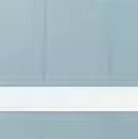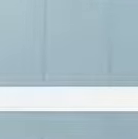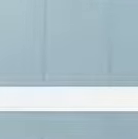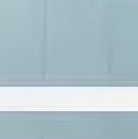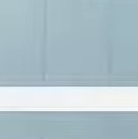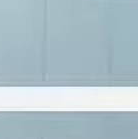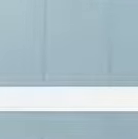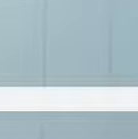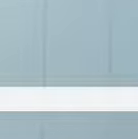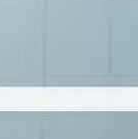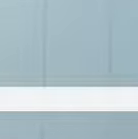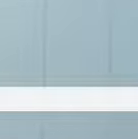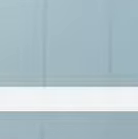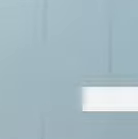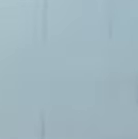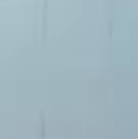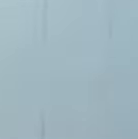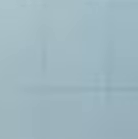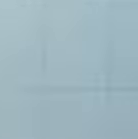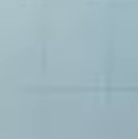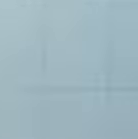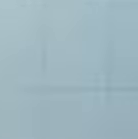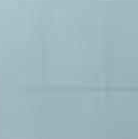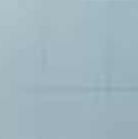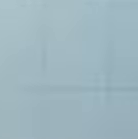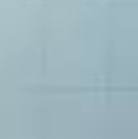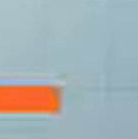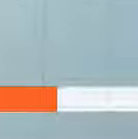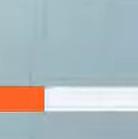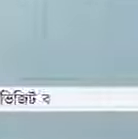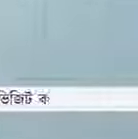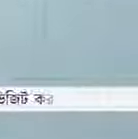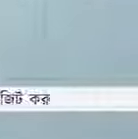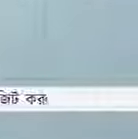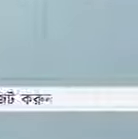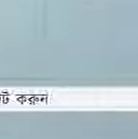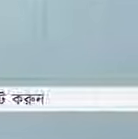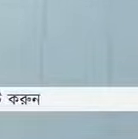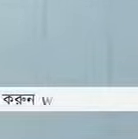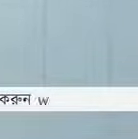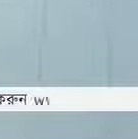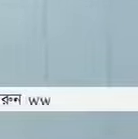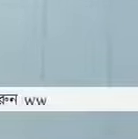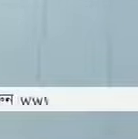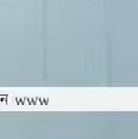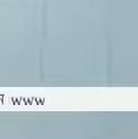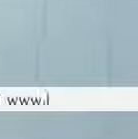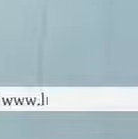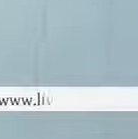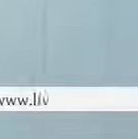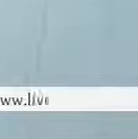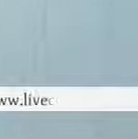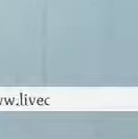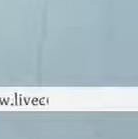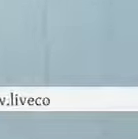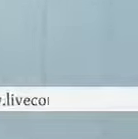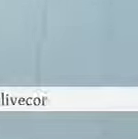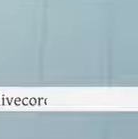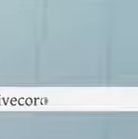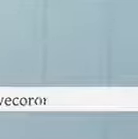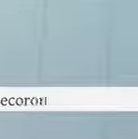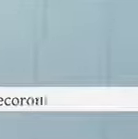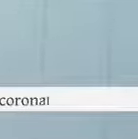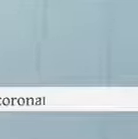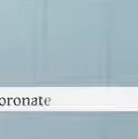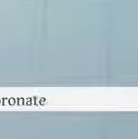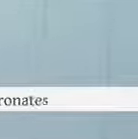সকল পরামর্শ সকলকে মেনে চলার জন্য বিনীত অনুরোধ জানাচ্ছি এবং মিডিয়া যারা ভাই বোনরা আছেন, সাংবাদিক ভাই বোনরা আছেন,